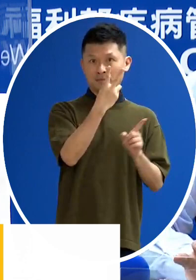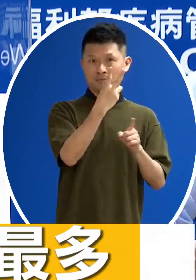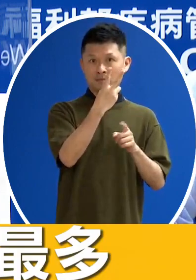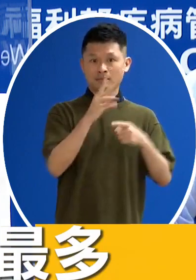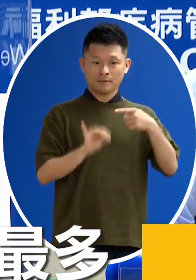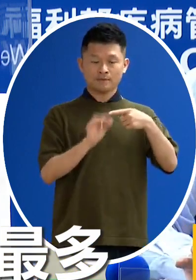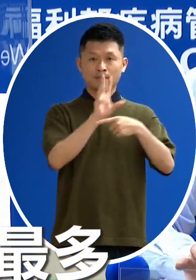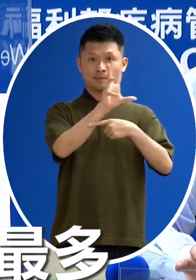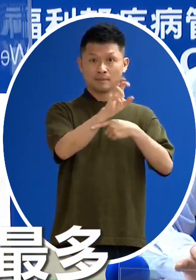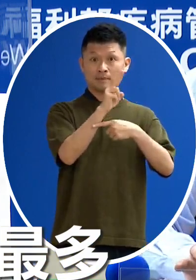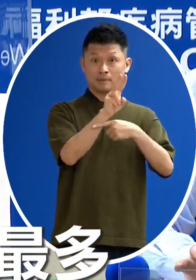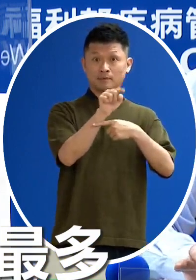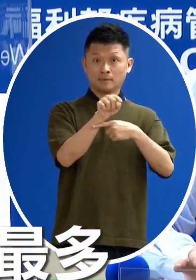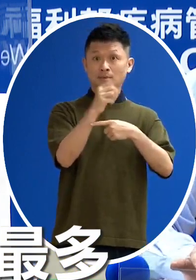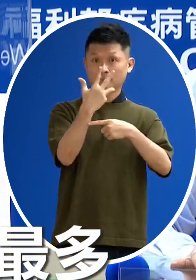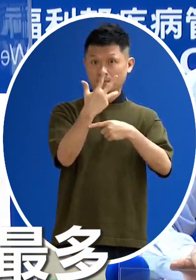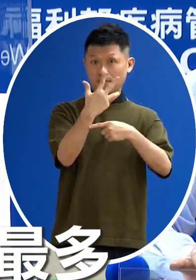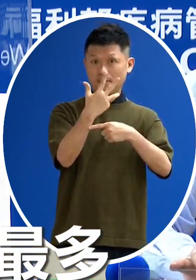82.8%哈，